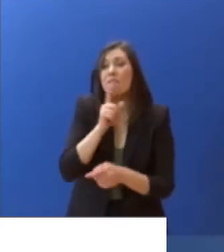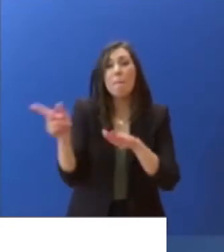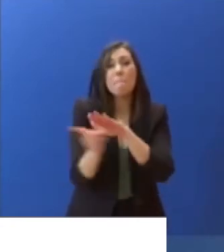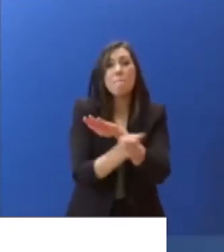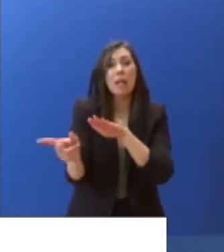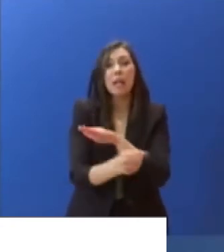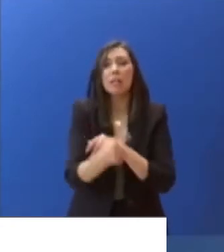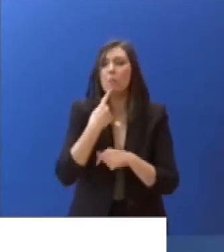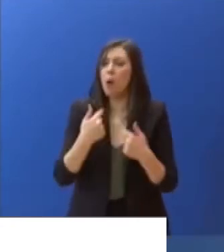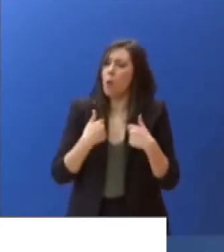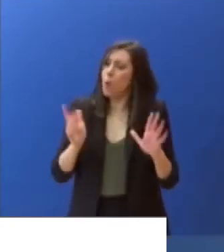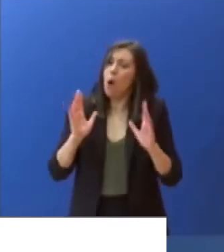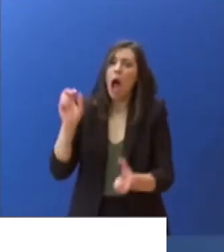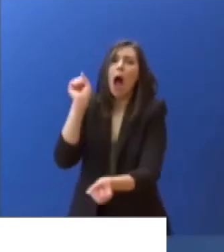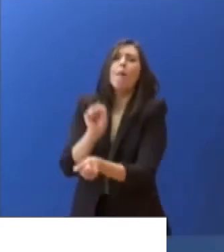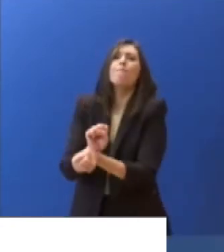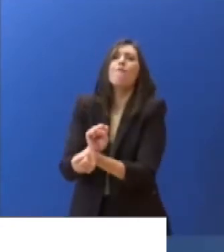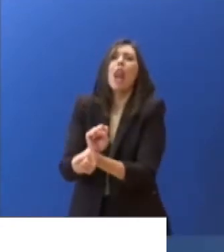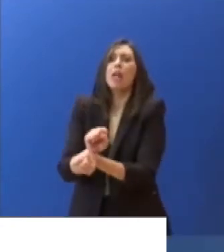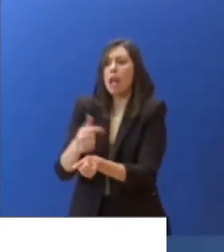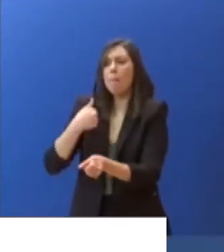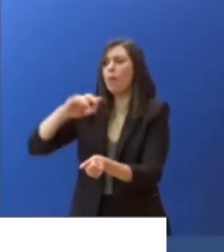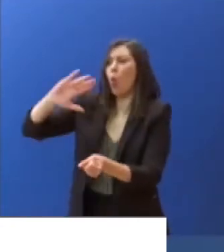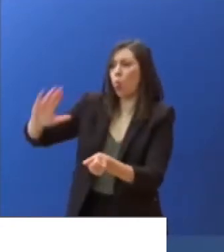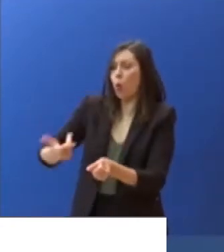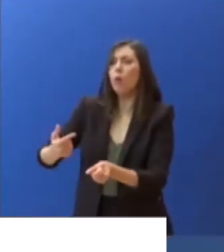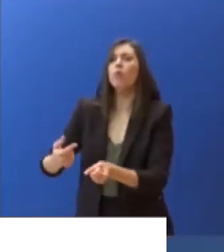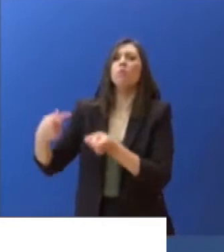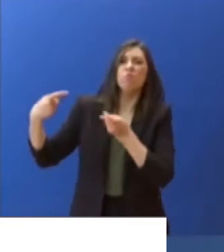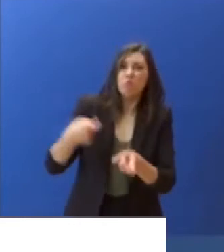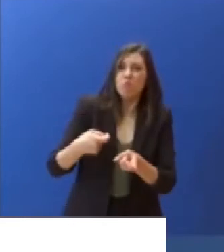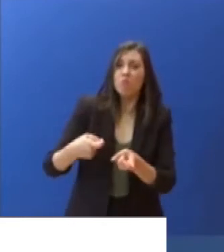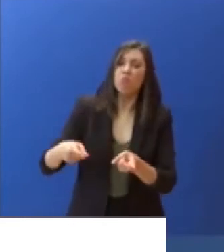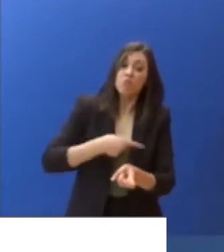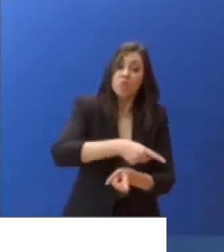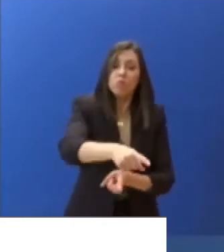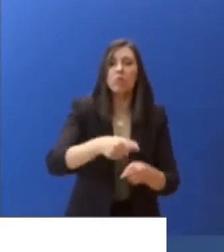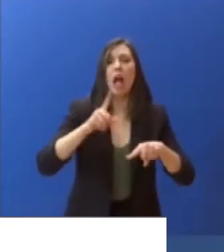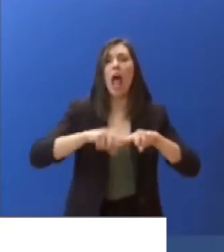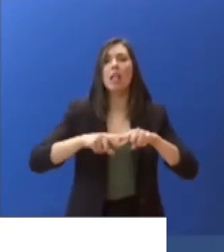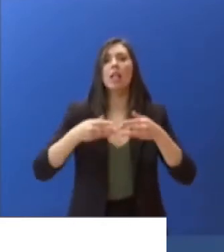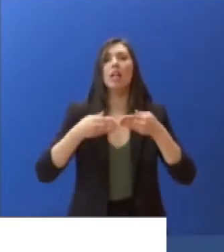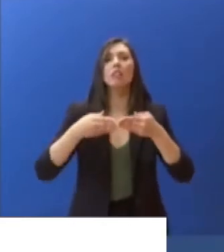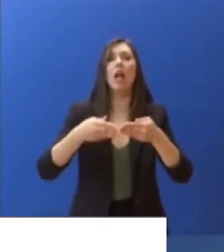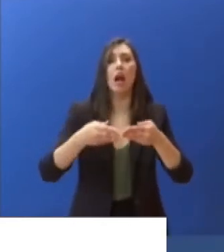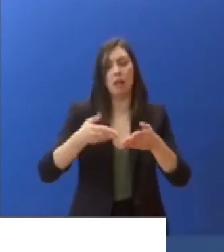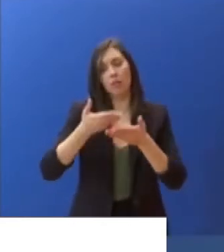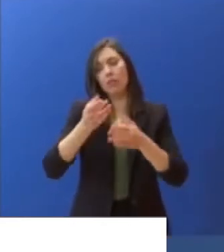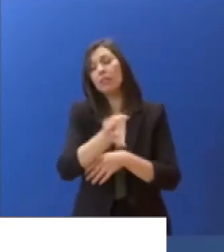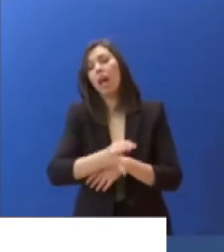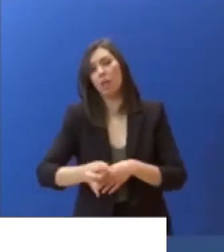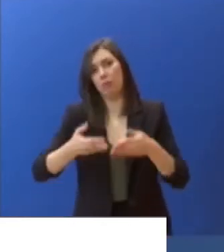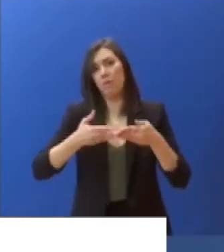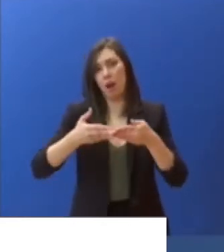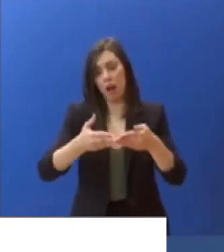ότι αναγκάστηκαν με την απειλή όπλων να μπουν σε λέμβους για τα ελληνικά νησιά. Η οργανωμένη μεταφορά μεταναστών από την Κωνσταντινούπολη στον Εύρο με